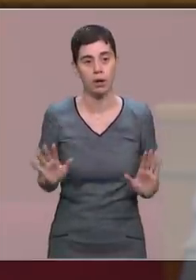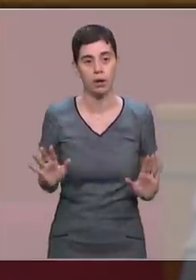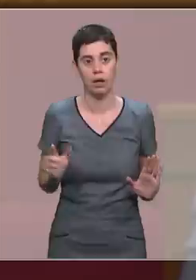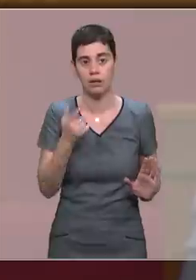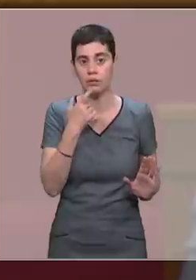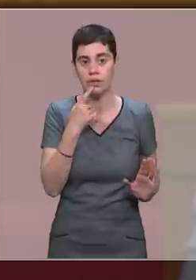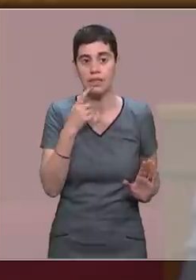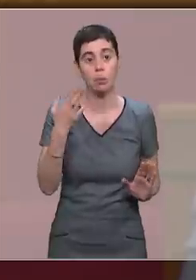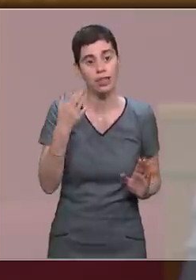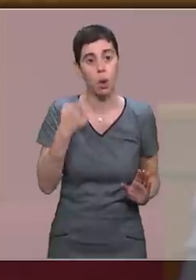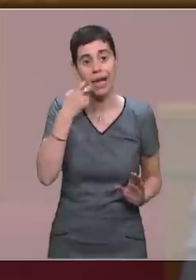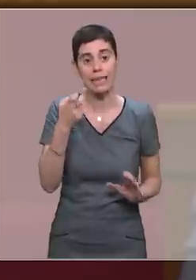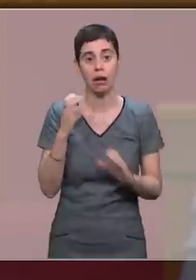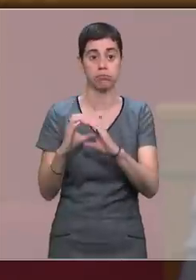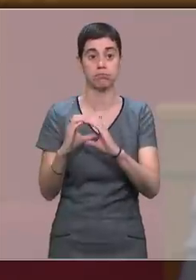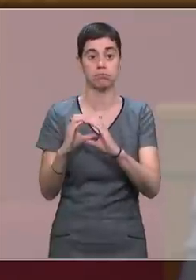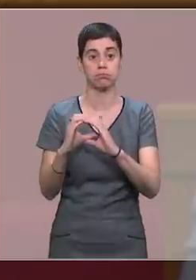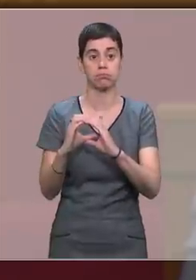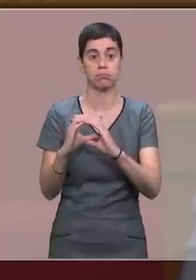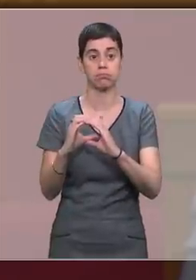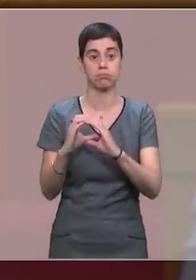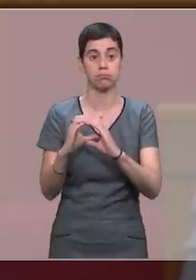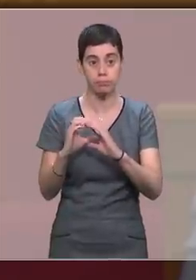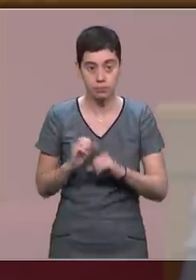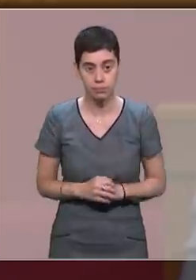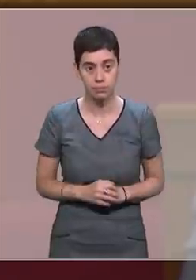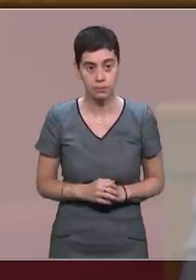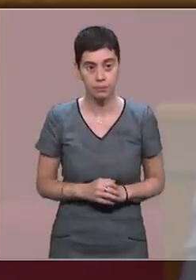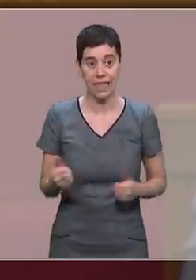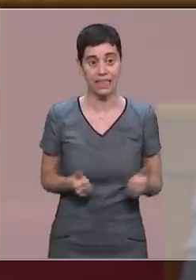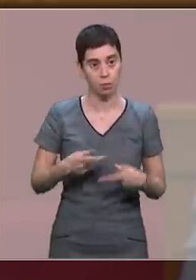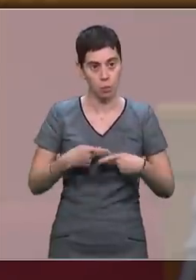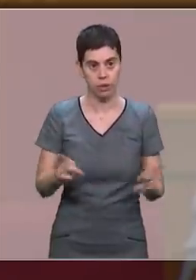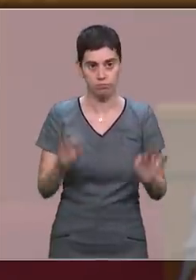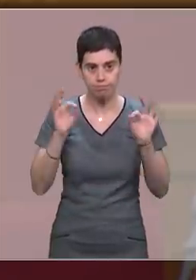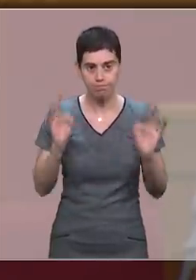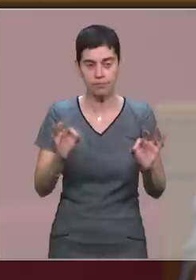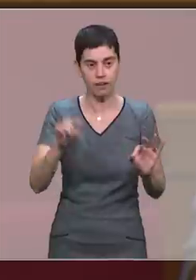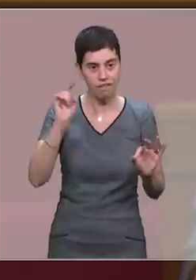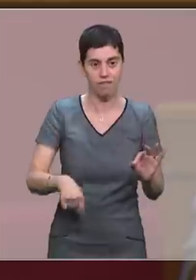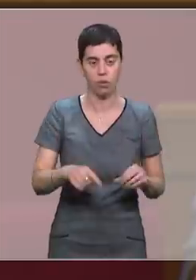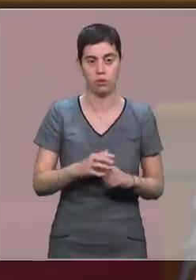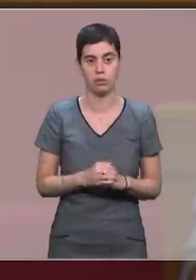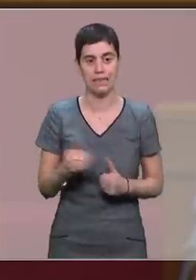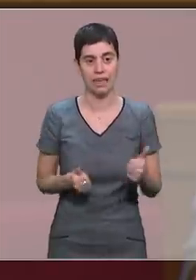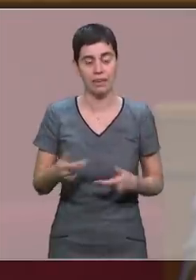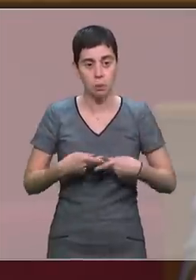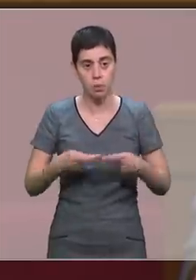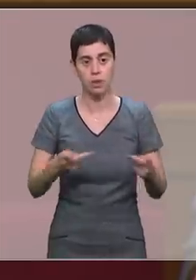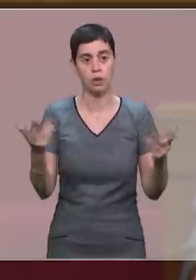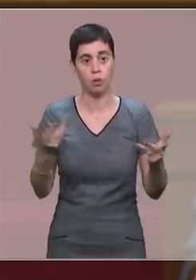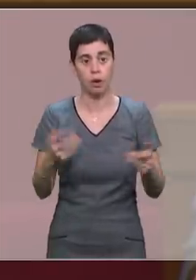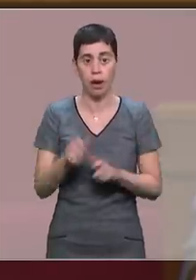à la gare. Il est temps de garantir un service public digne de ce nom, un service public qui répond